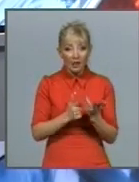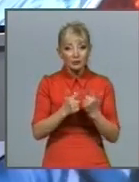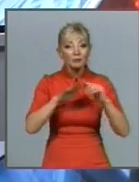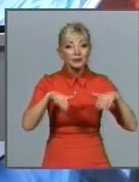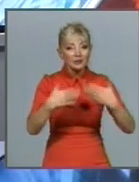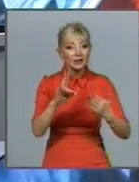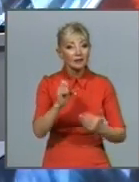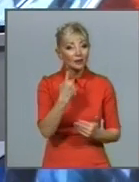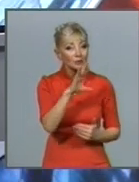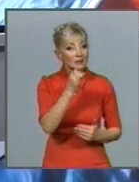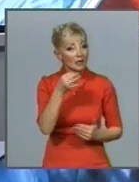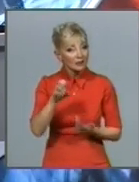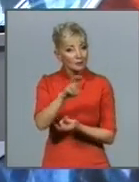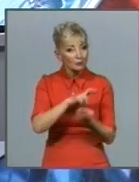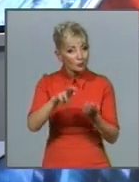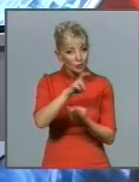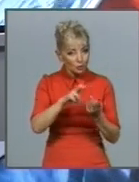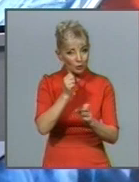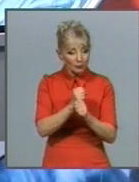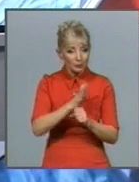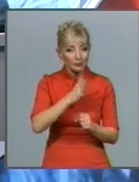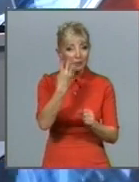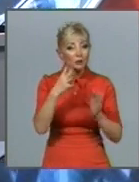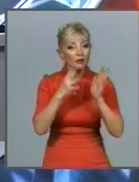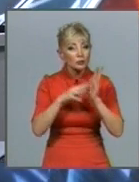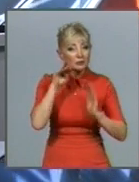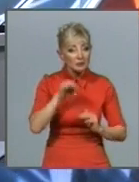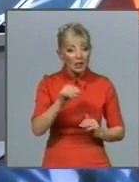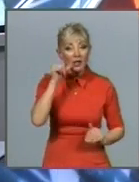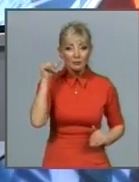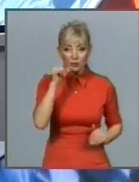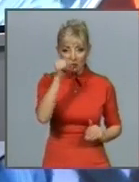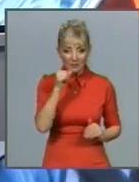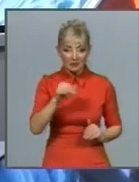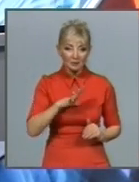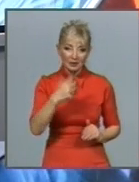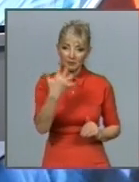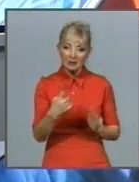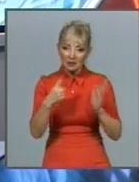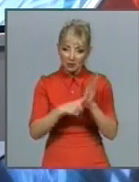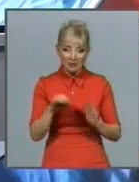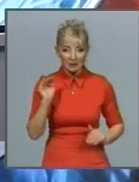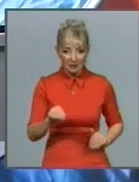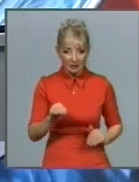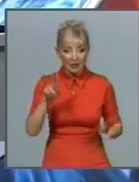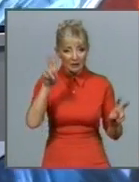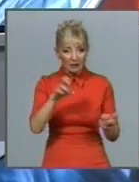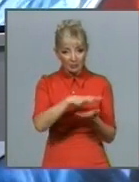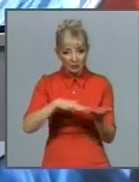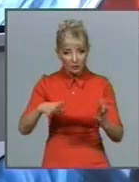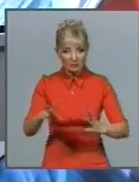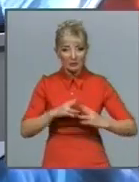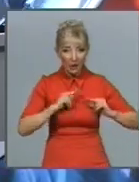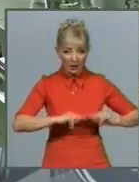на одному з сайтів пошуку роботи була на рівні 48 тисяч, то минулого місяця їх було 56 тисяч. Тему продовжать мої колеги.